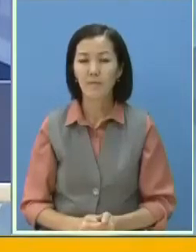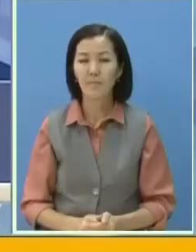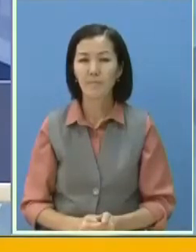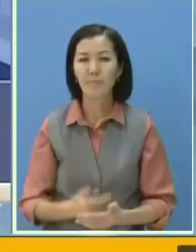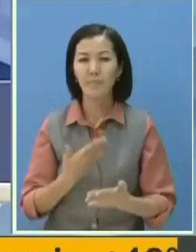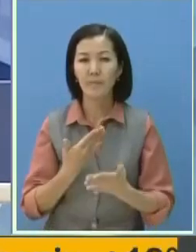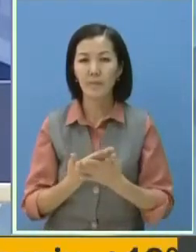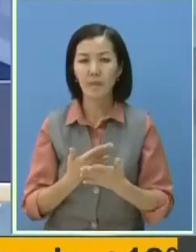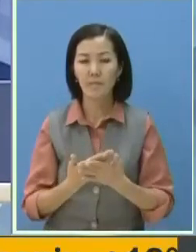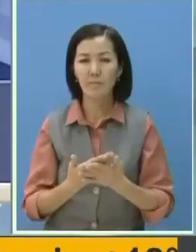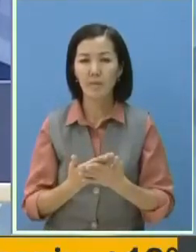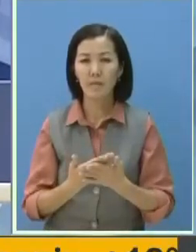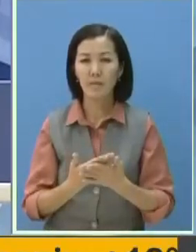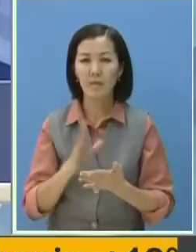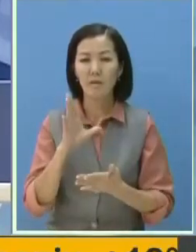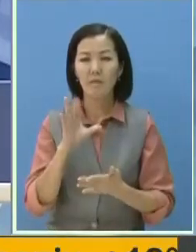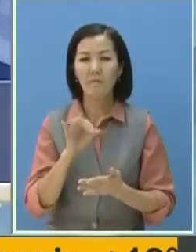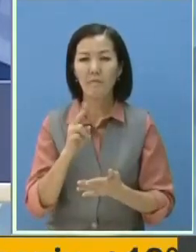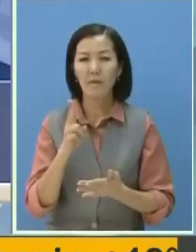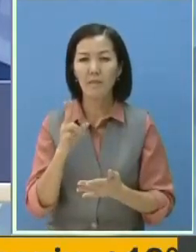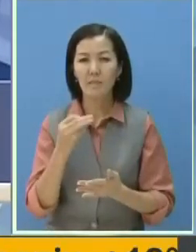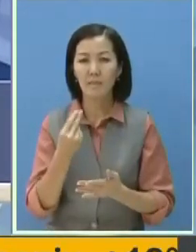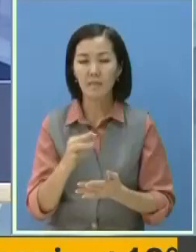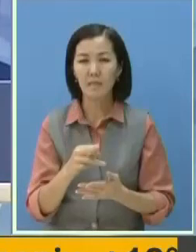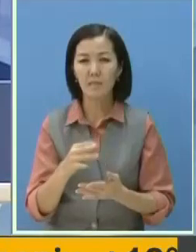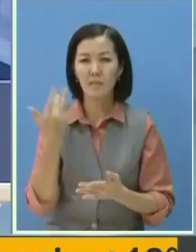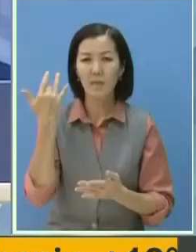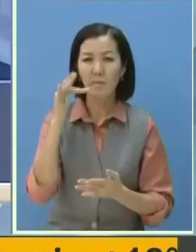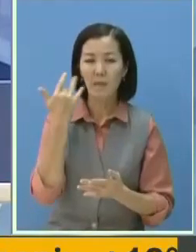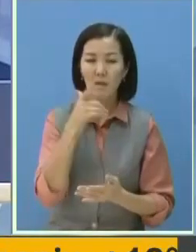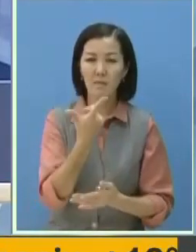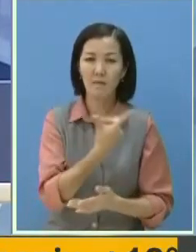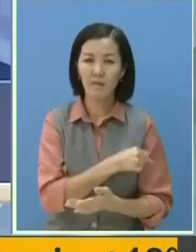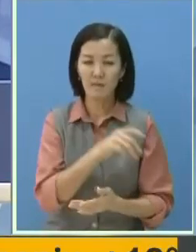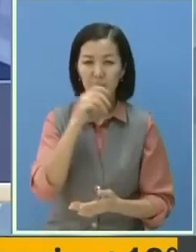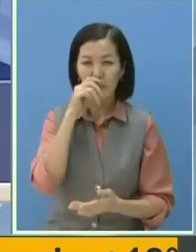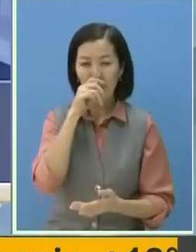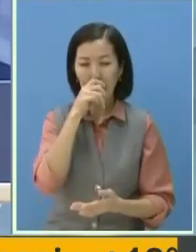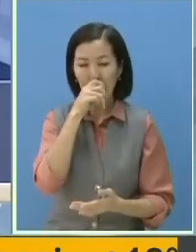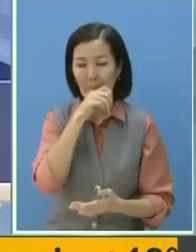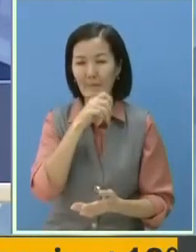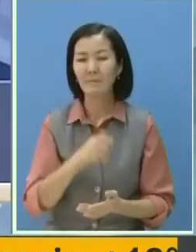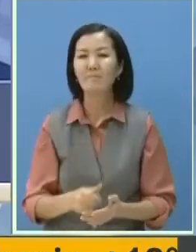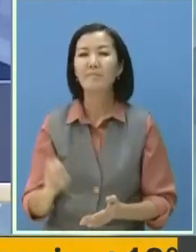отношении РНК-вакцин, которые сейчас в Соединенных Штатах Америки и в Европе,